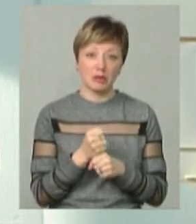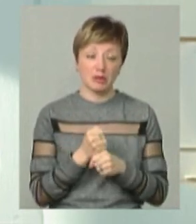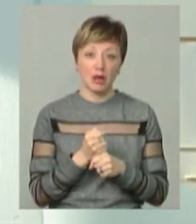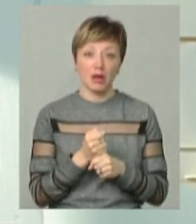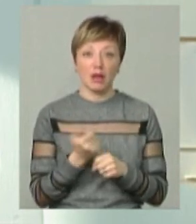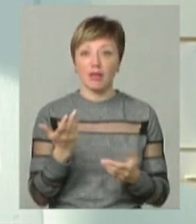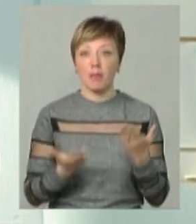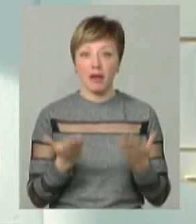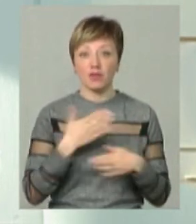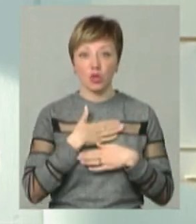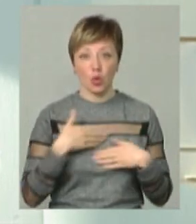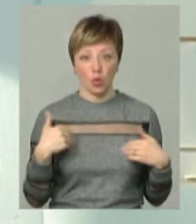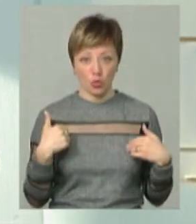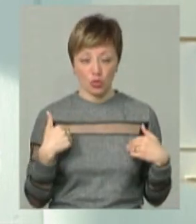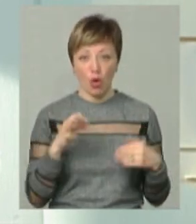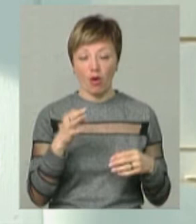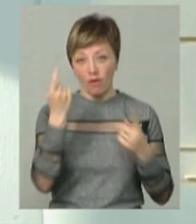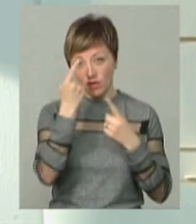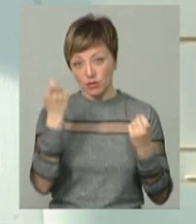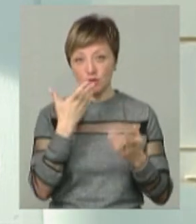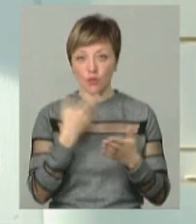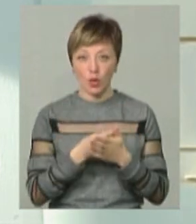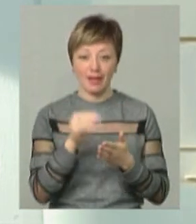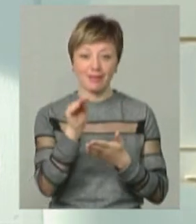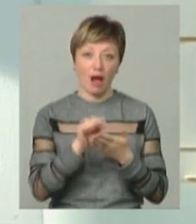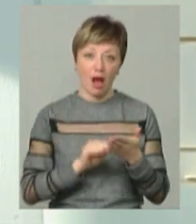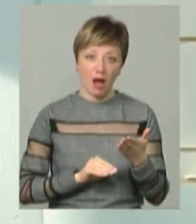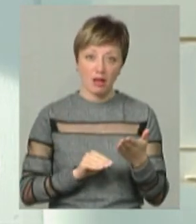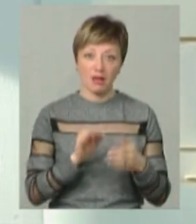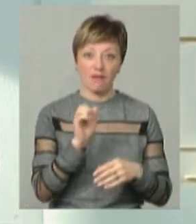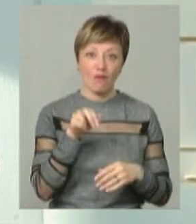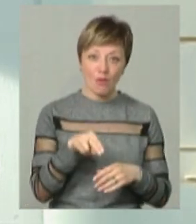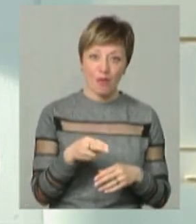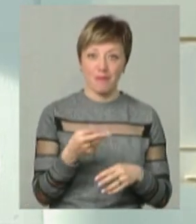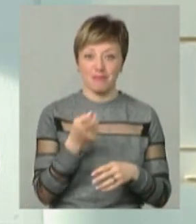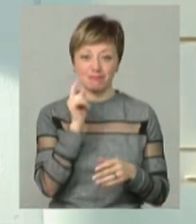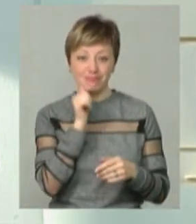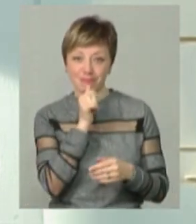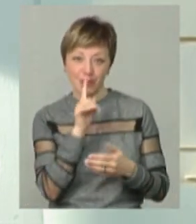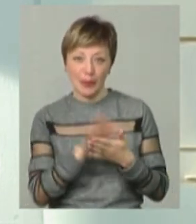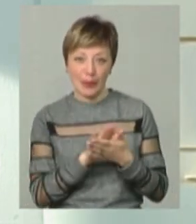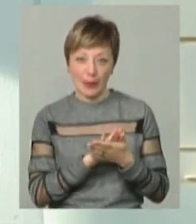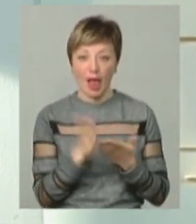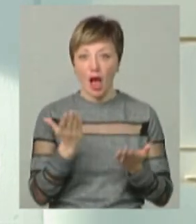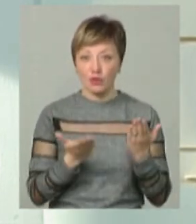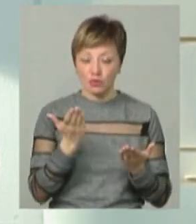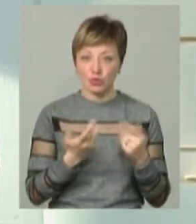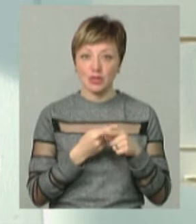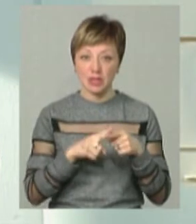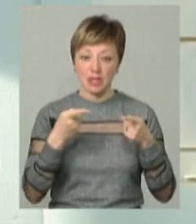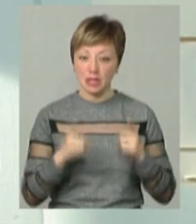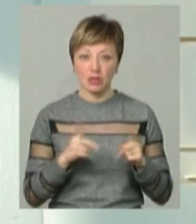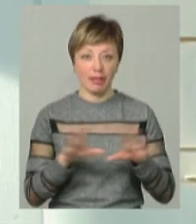тому що, напевно, не хочуть афішувати свої дані, як ФОПівця, скоріш за все, тому що вони розуміють, якщо це